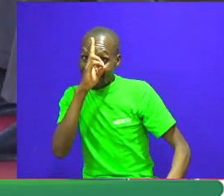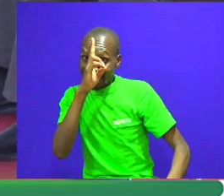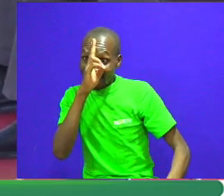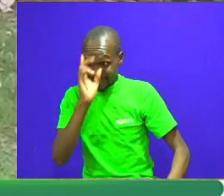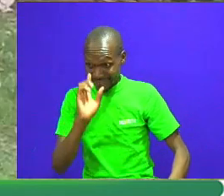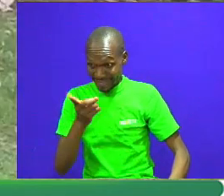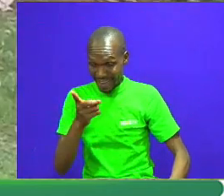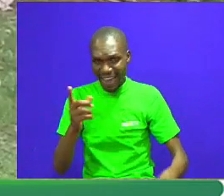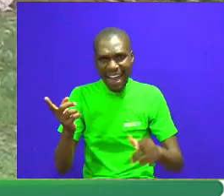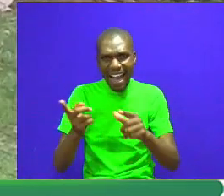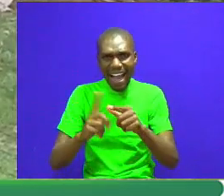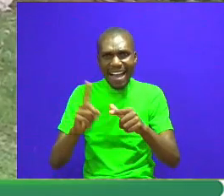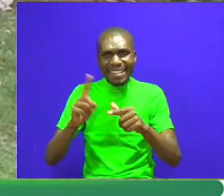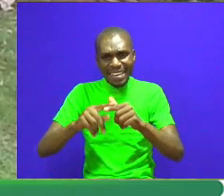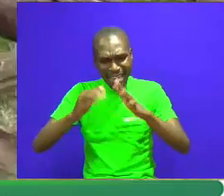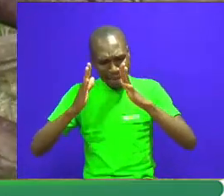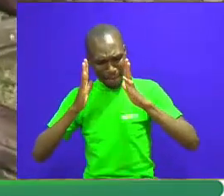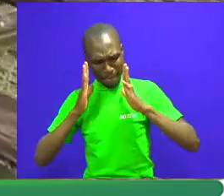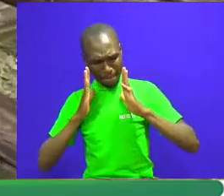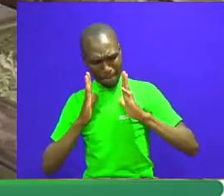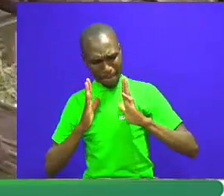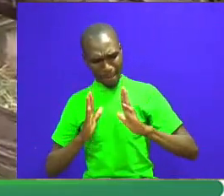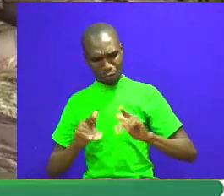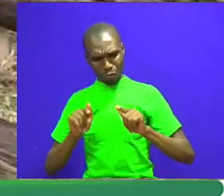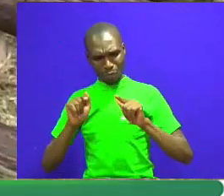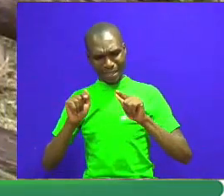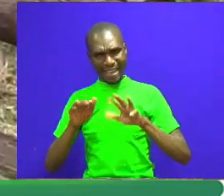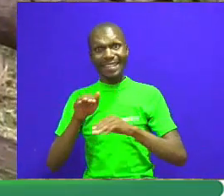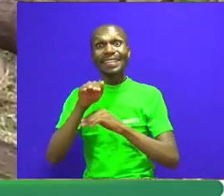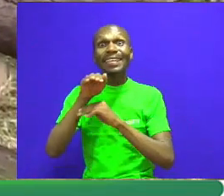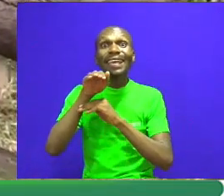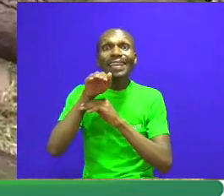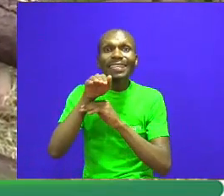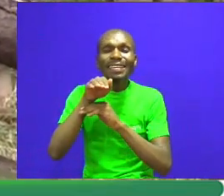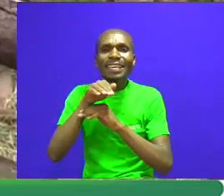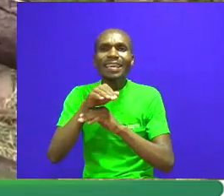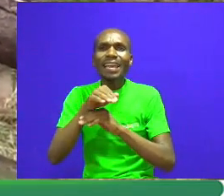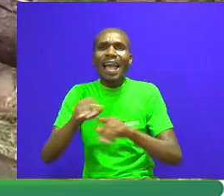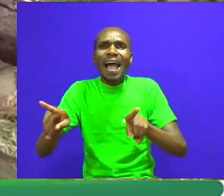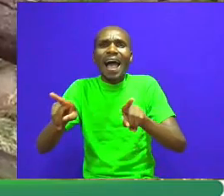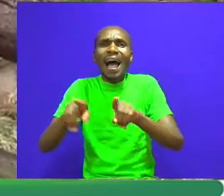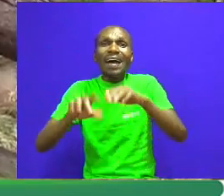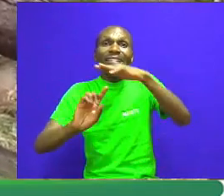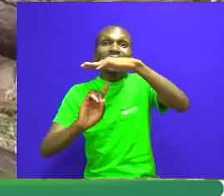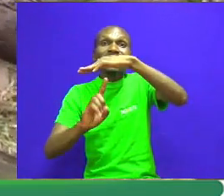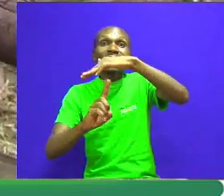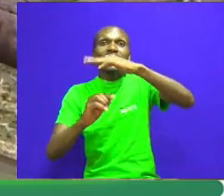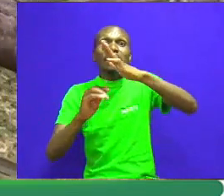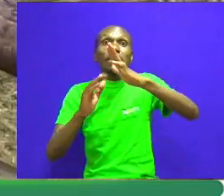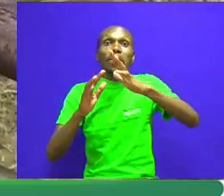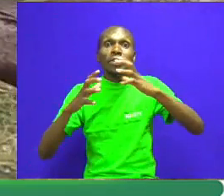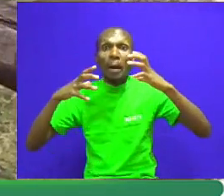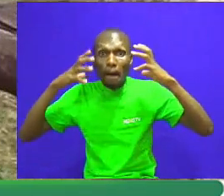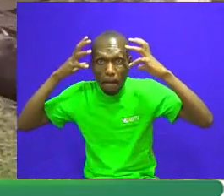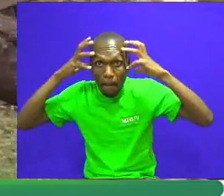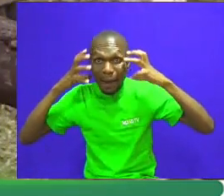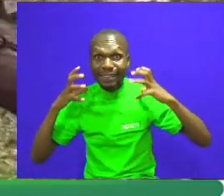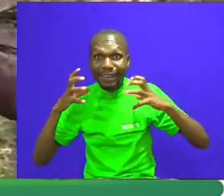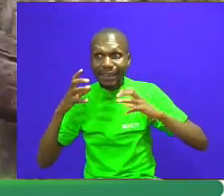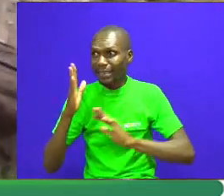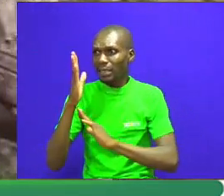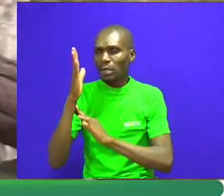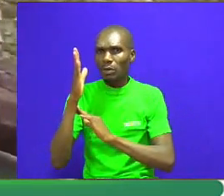meyo anenekera bamenya bukuruwa sense meyo bakuboria unage somo wa sirio mokoro buburendi waime Fred Matiangi